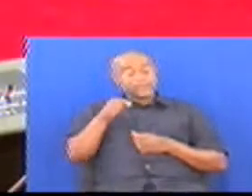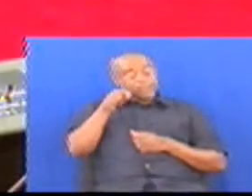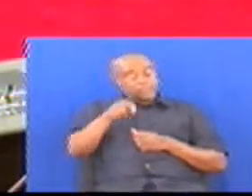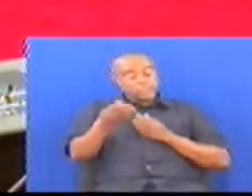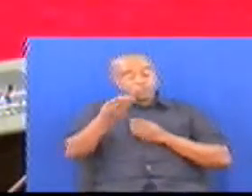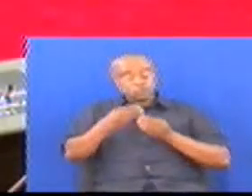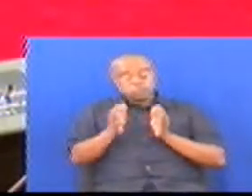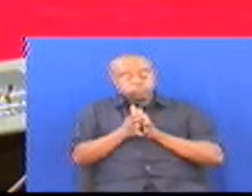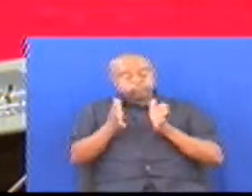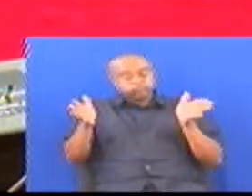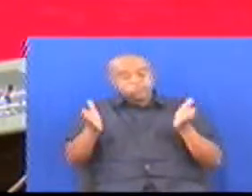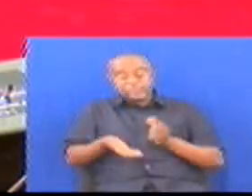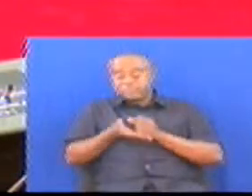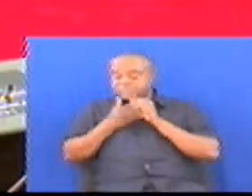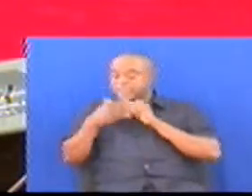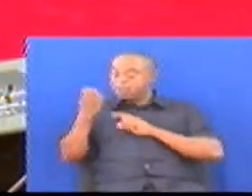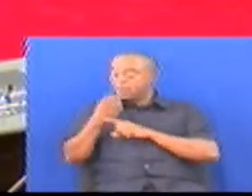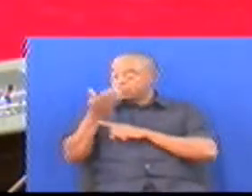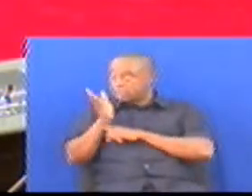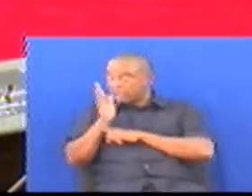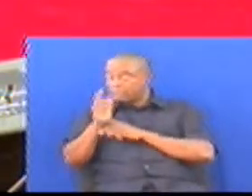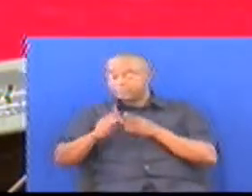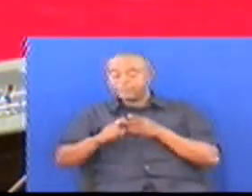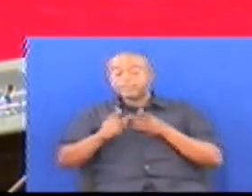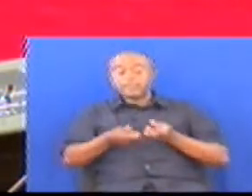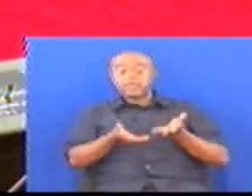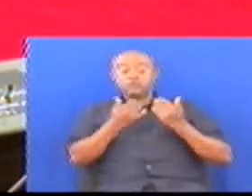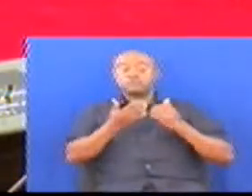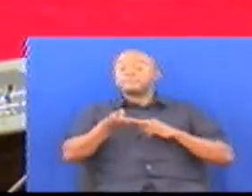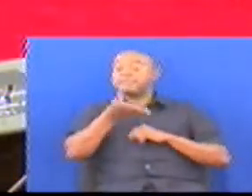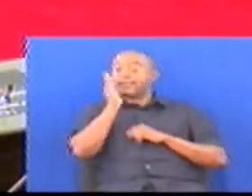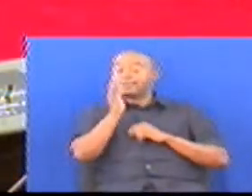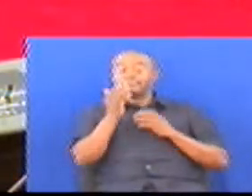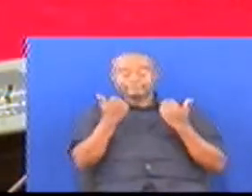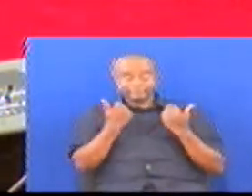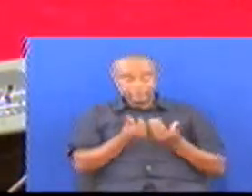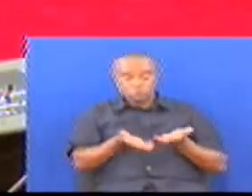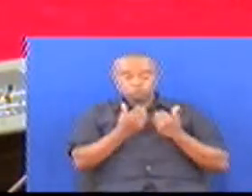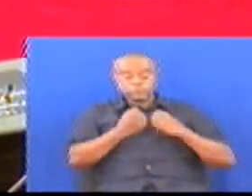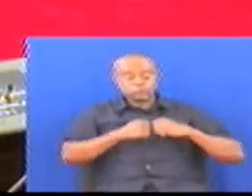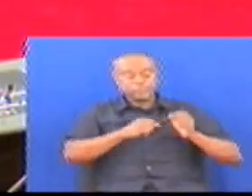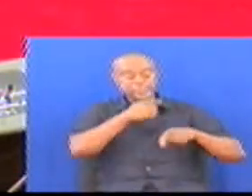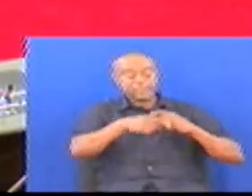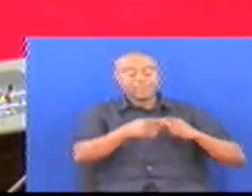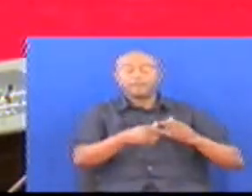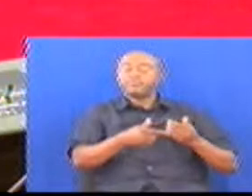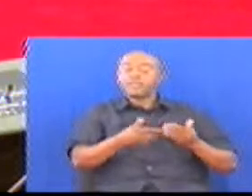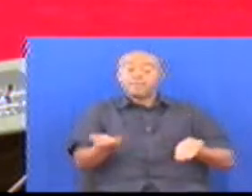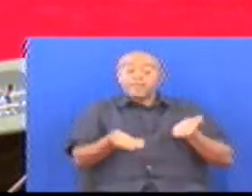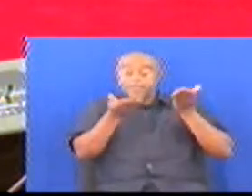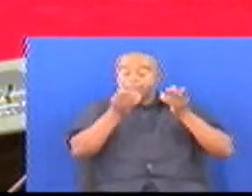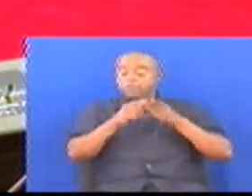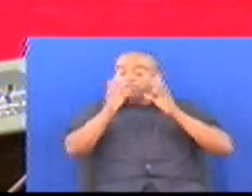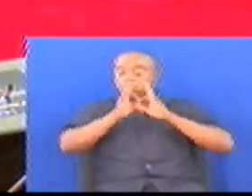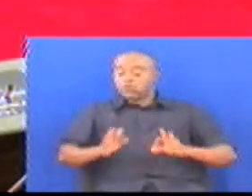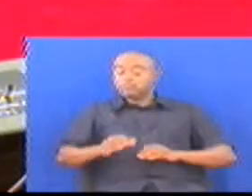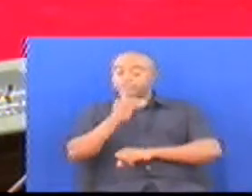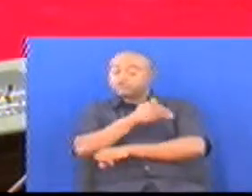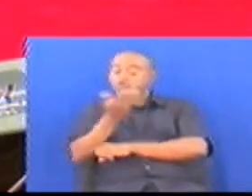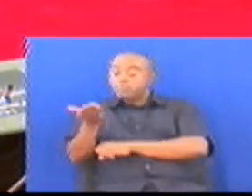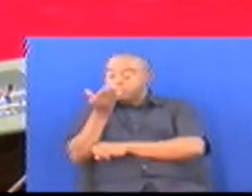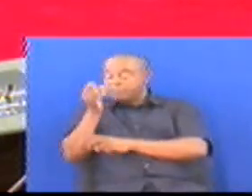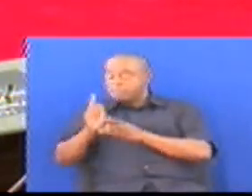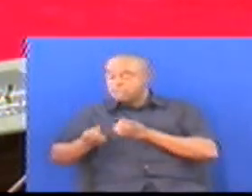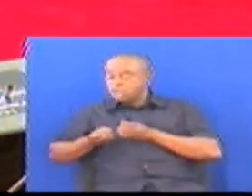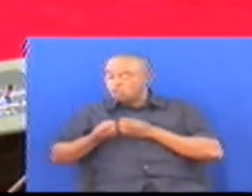umewezesha kuongezeka kwa mapato ya serikali na uwezo wa serikali kugharamia miradi ya maendeleo, kuboresha huduma za jamii na kuongeza fursa